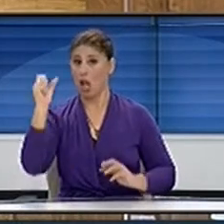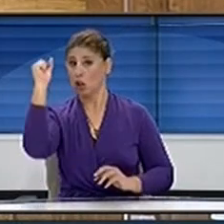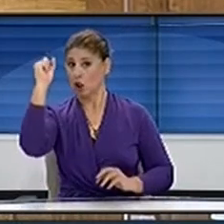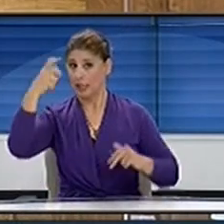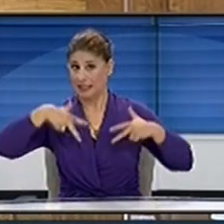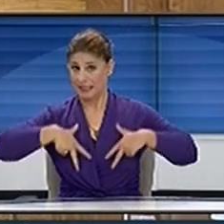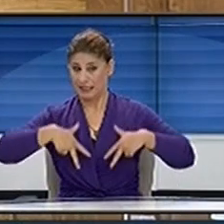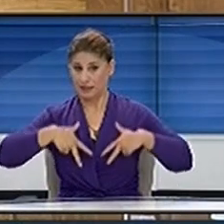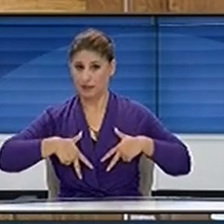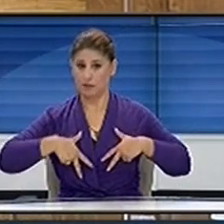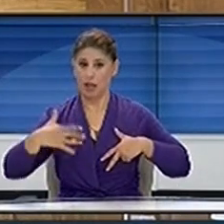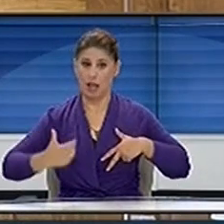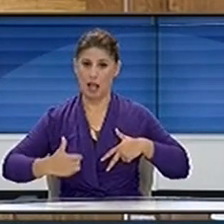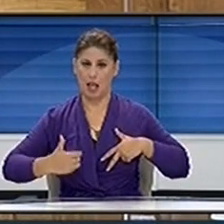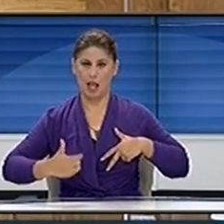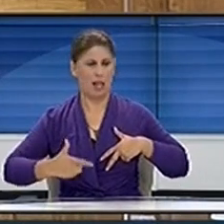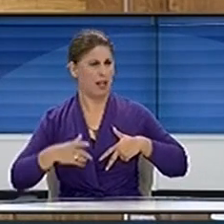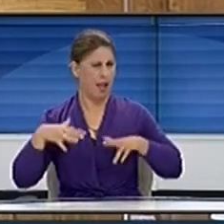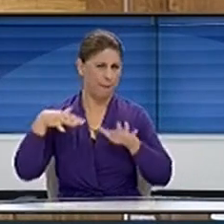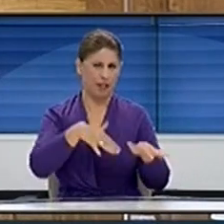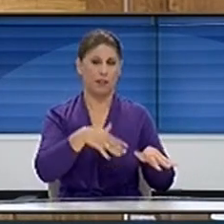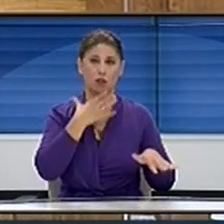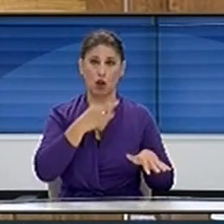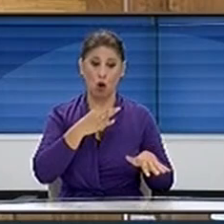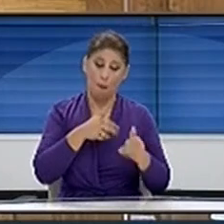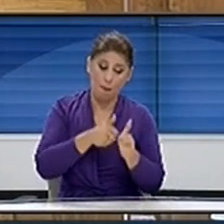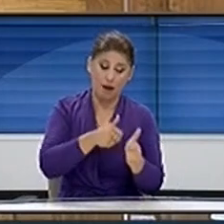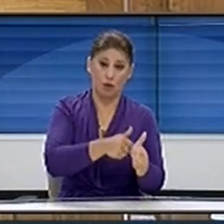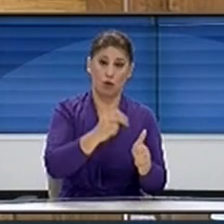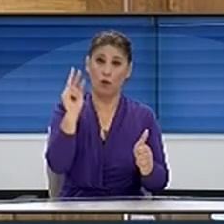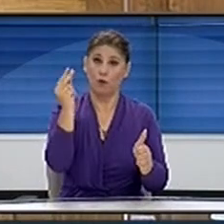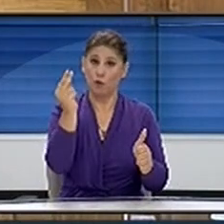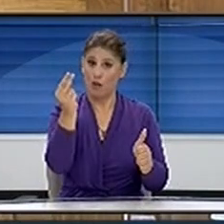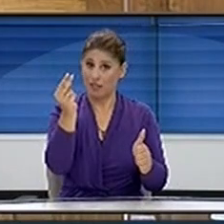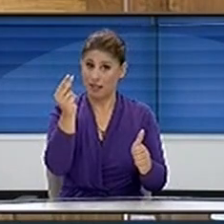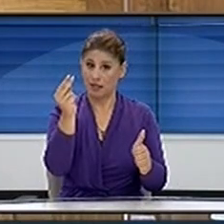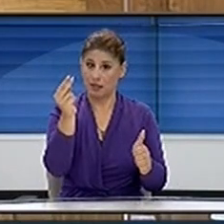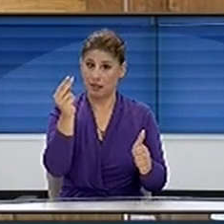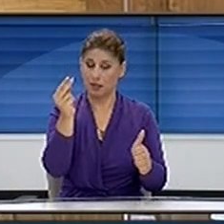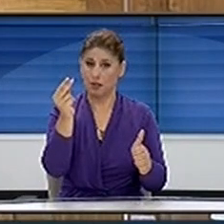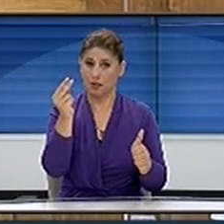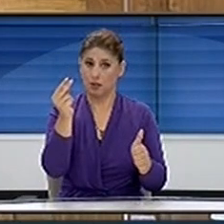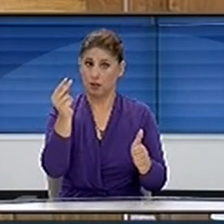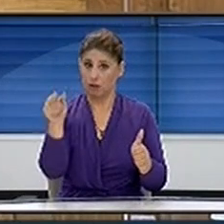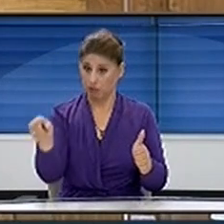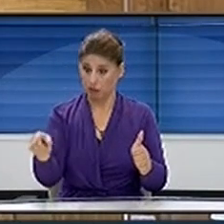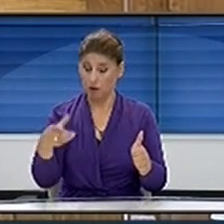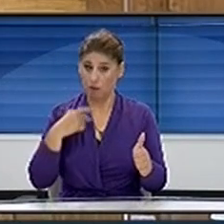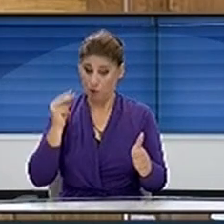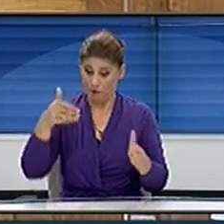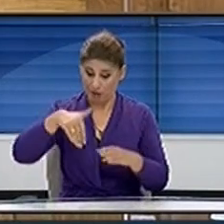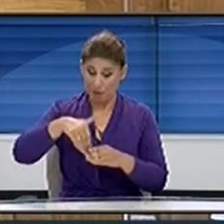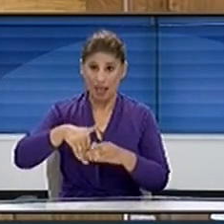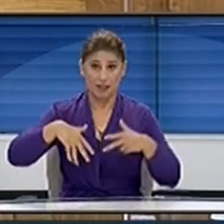κυβέρνηση δεχόταν πειρά γιατί παρακολουθούσε βουλευτές της, ανακαλύφθηκε ότι